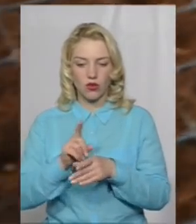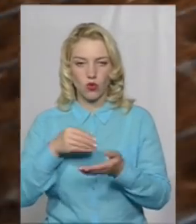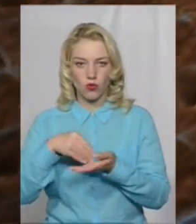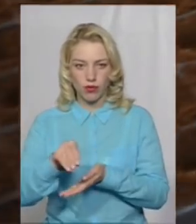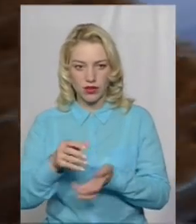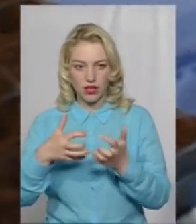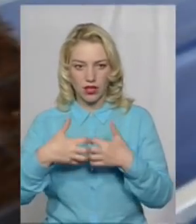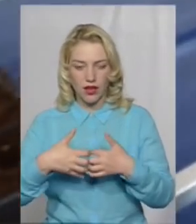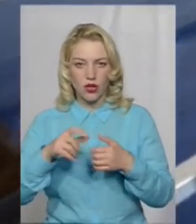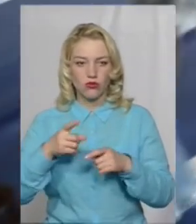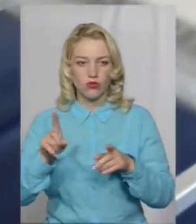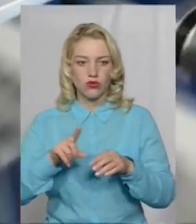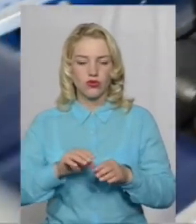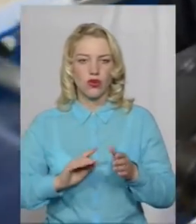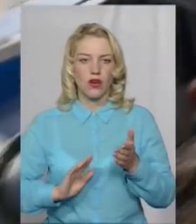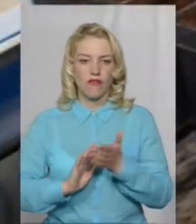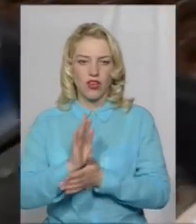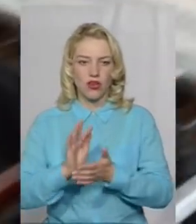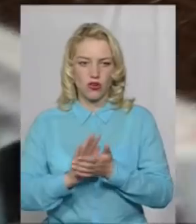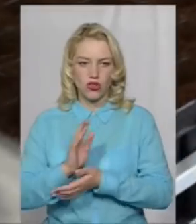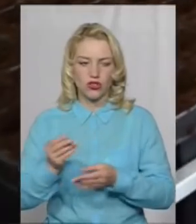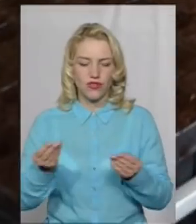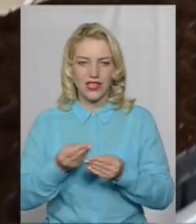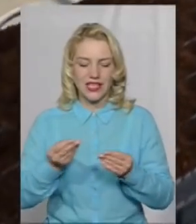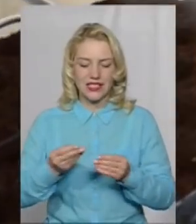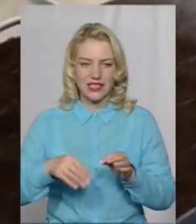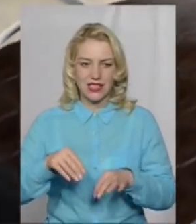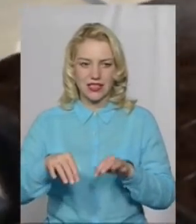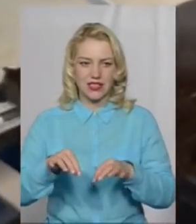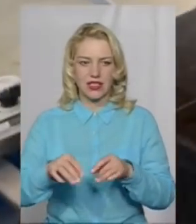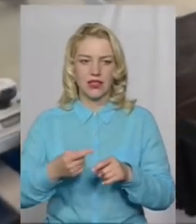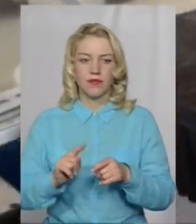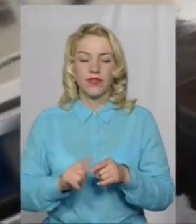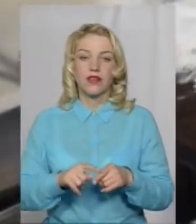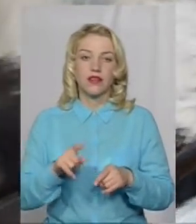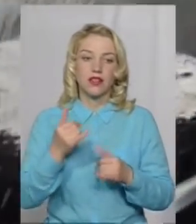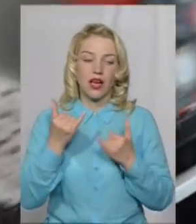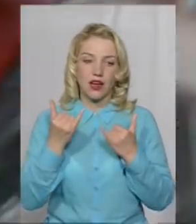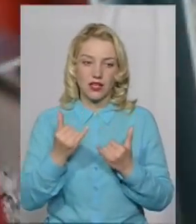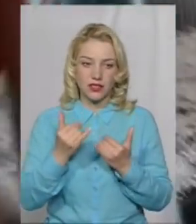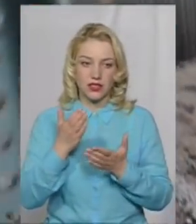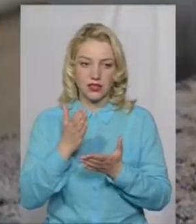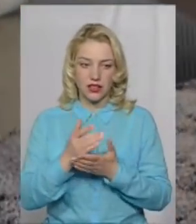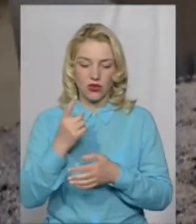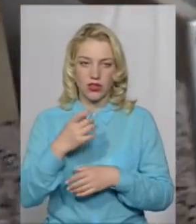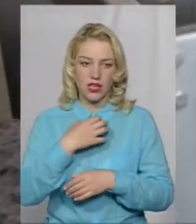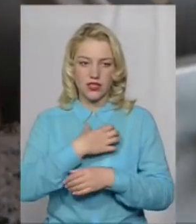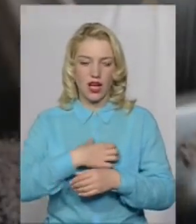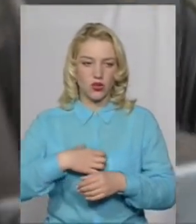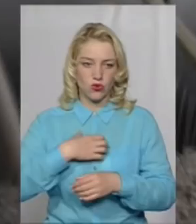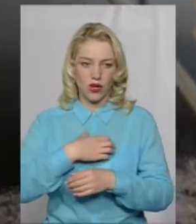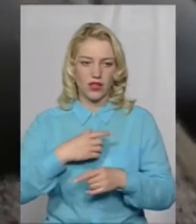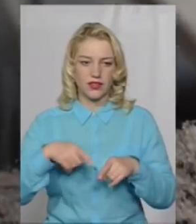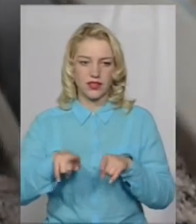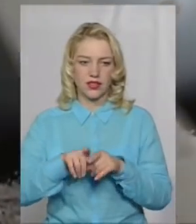що вирощування сіянців лісових порід закритою кореневою системою сьогодні наразі є одна із актуальних